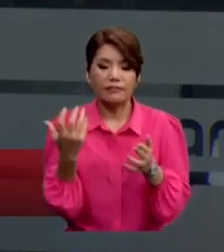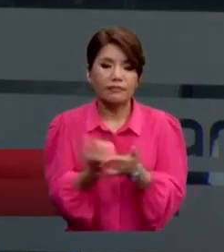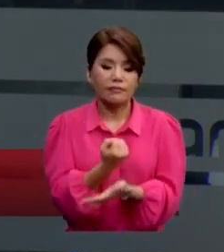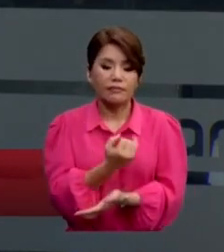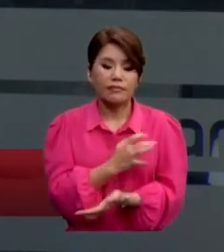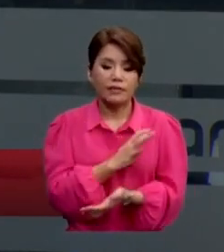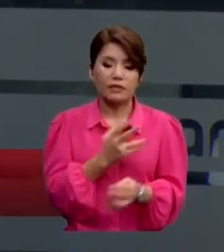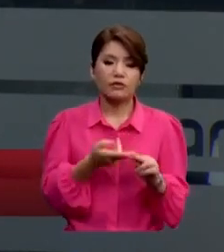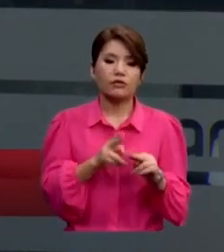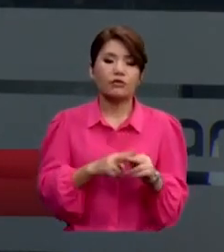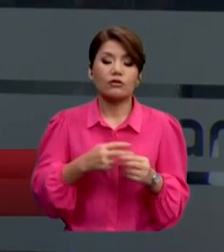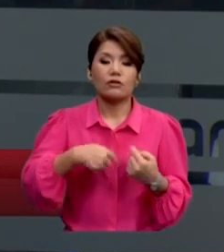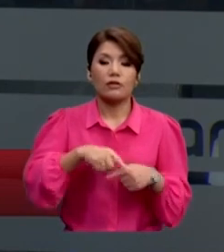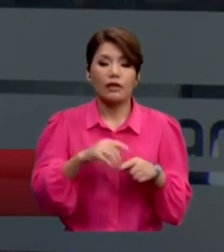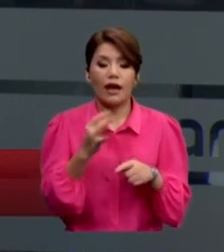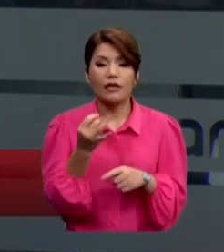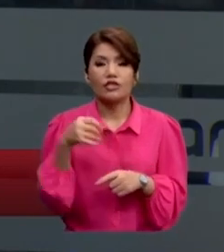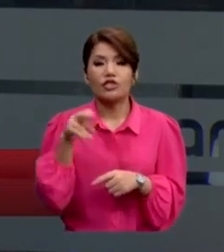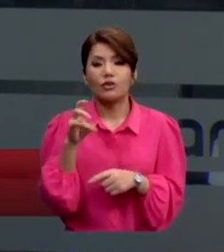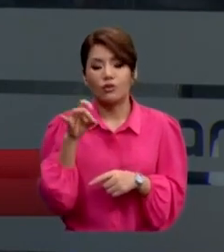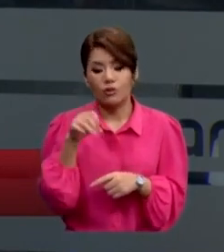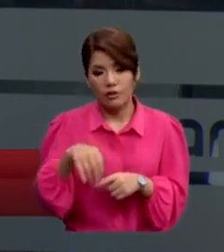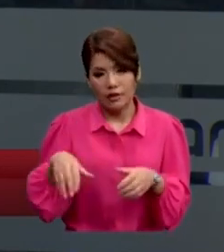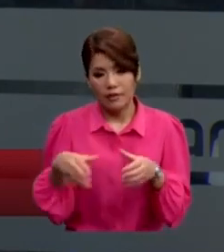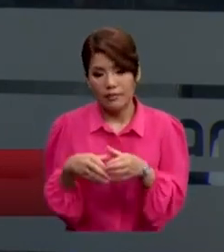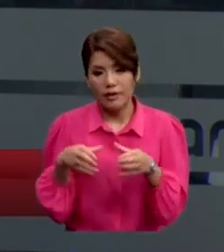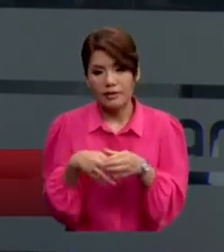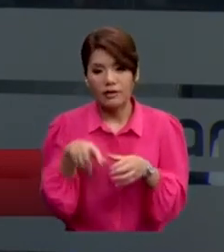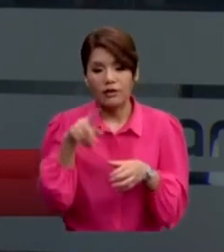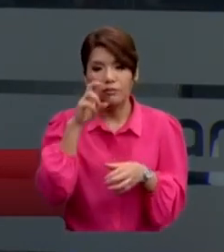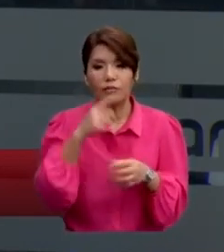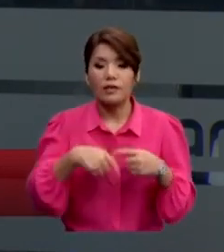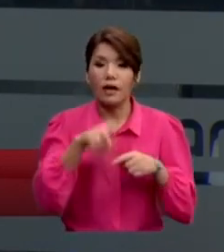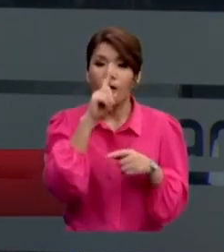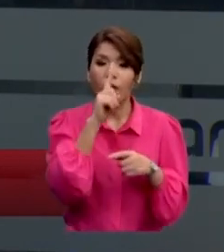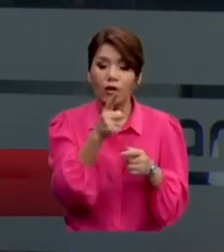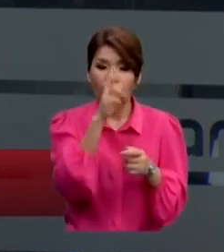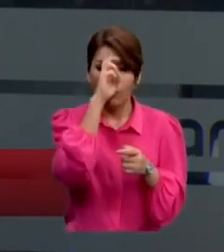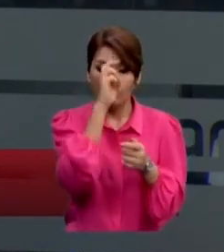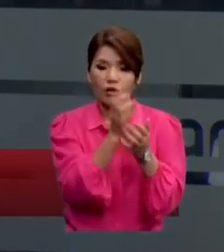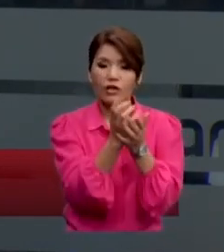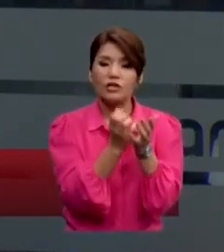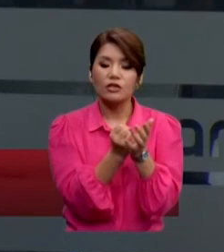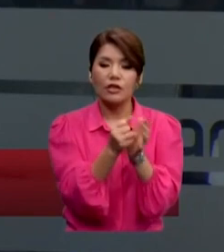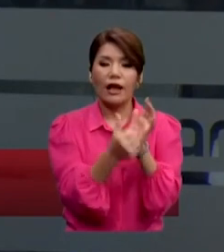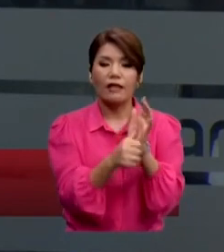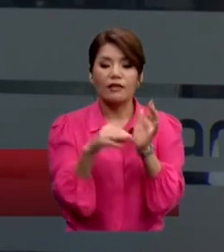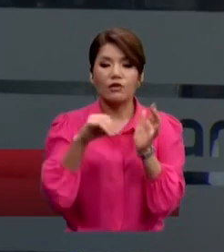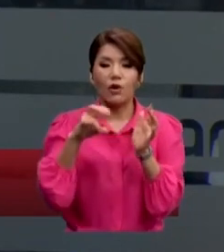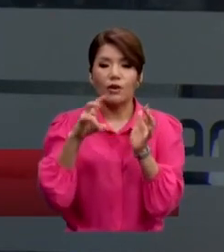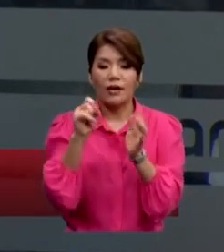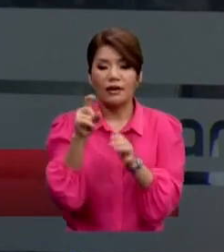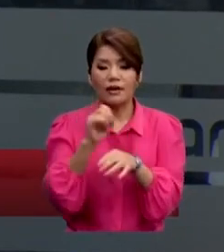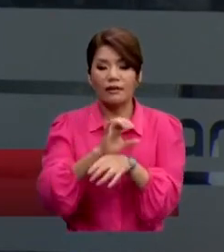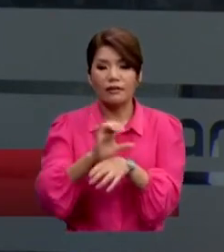қосқан кәсіпорынның бірі RG Gold компаниясы. Мекеме бір жылда ұлттық резервті 6 тоннаға дейін алтынмен